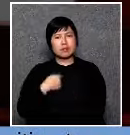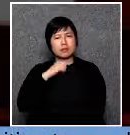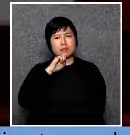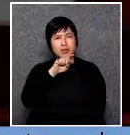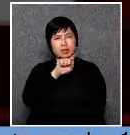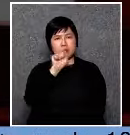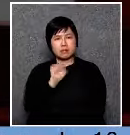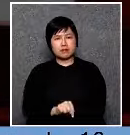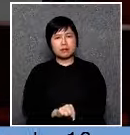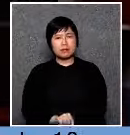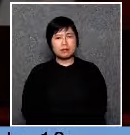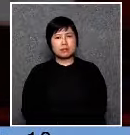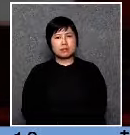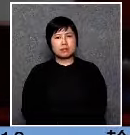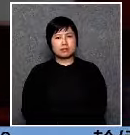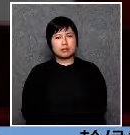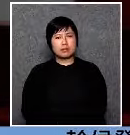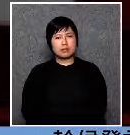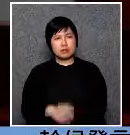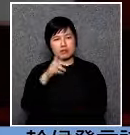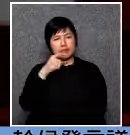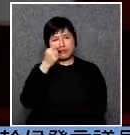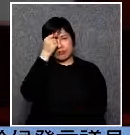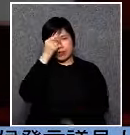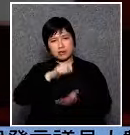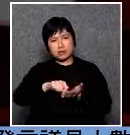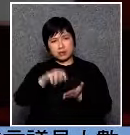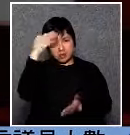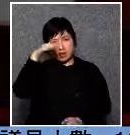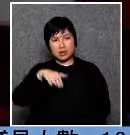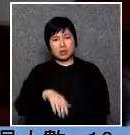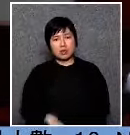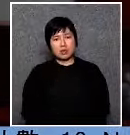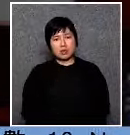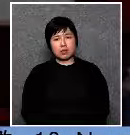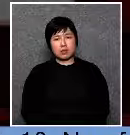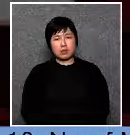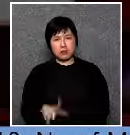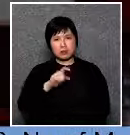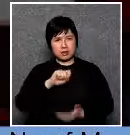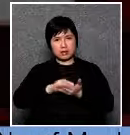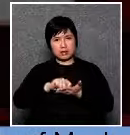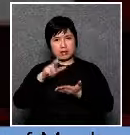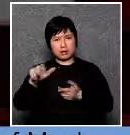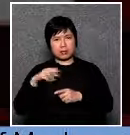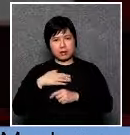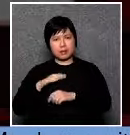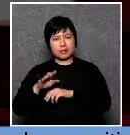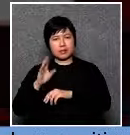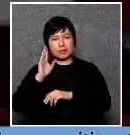是，你懂繁體字的，你不只是懂所謂正體字的，你不只是懂殘體字的，是